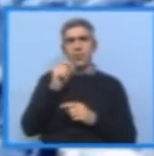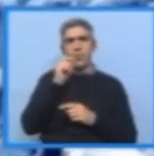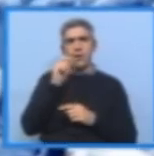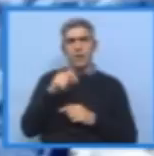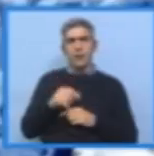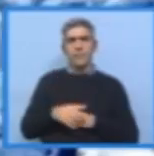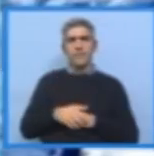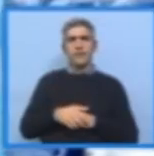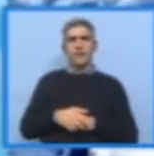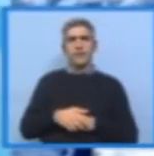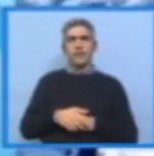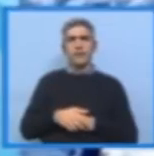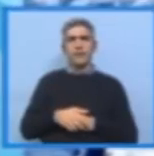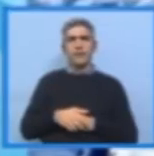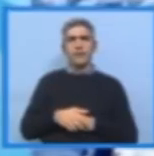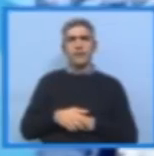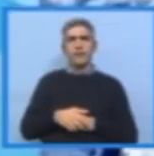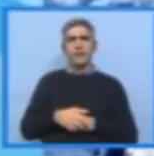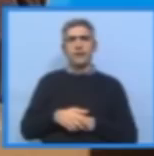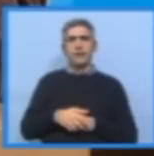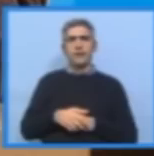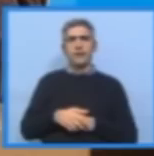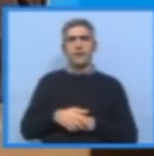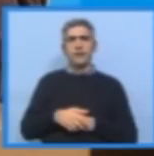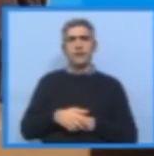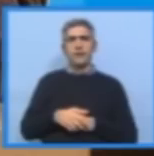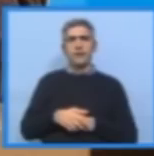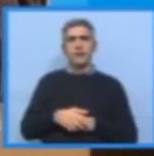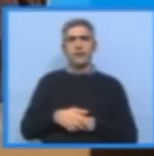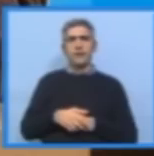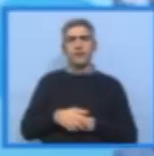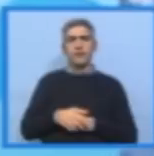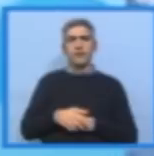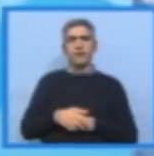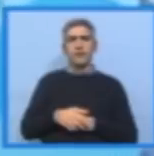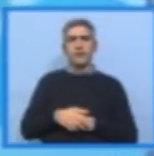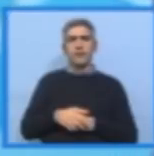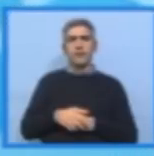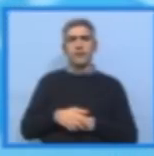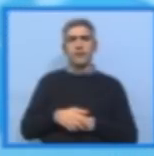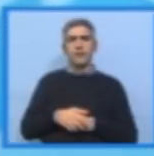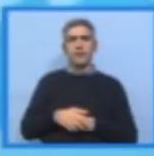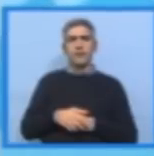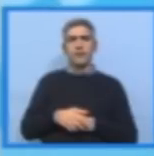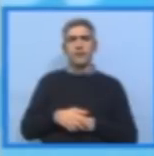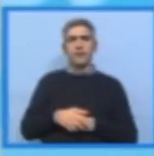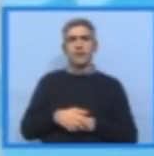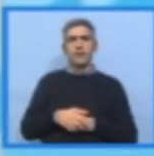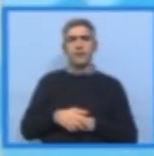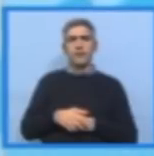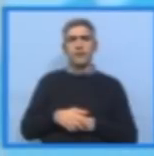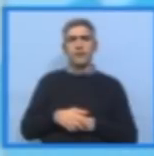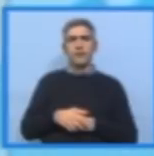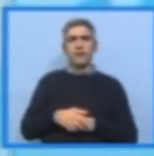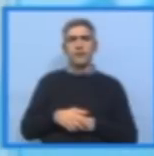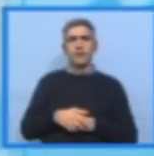селені, і світло Твоє знаменувалося на нас. Пізнавши Тебе, співаємо. Прийшов